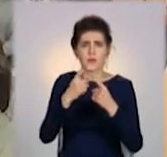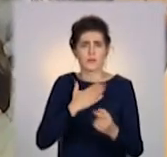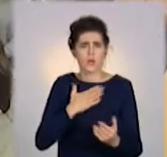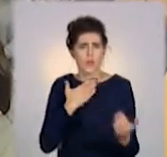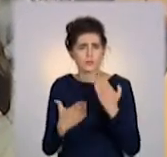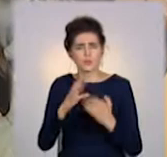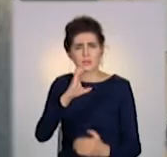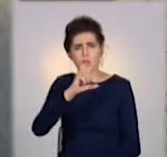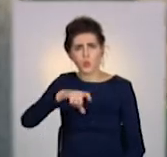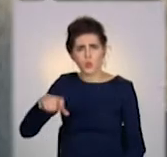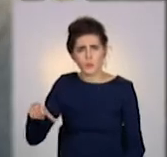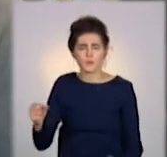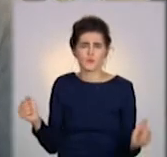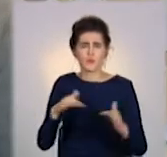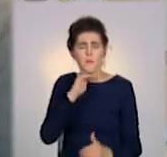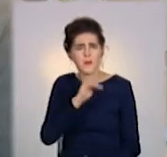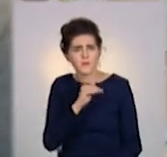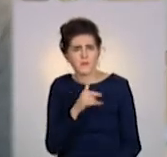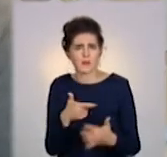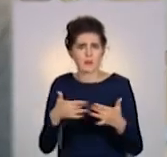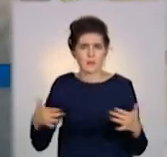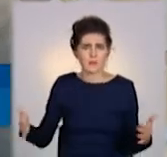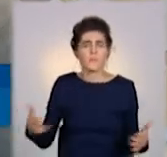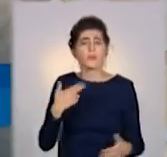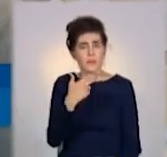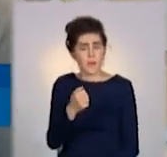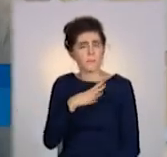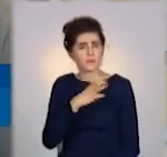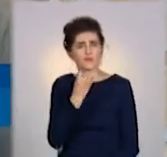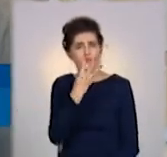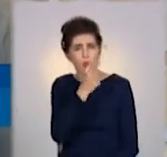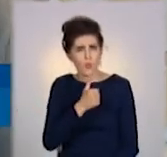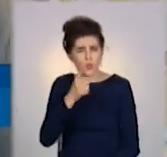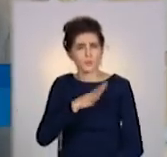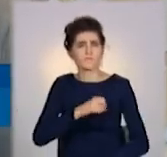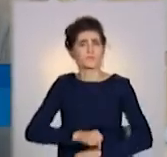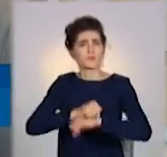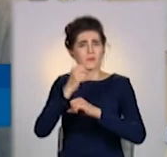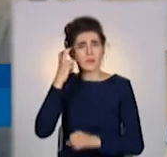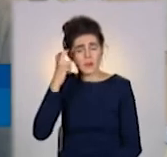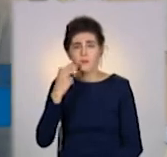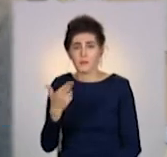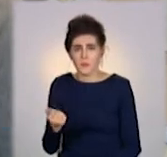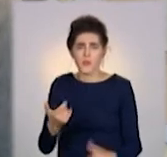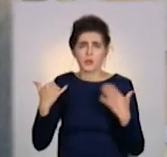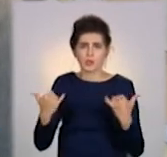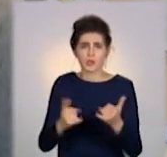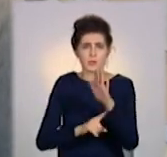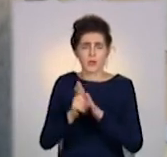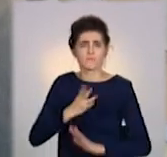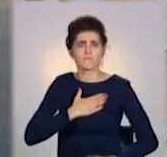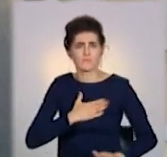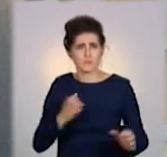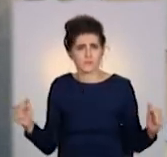зменшується, кажуть експерти. Ми бачили сплеску після 2014 року, після Майдану. І, власне, зараз ті організації, які